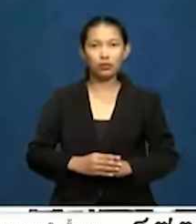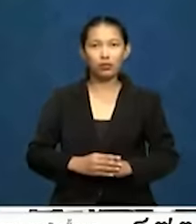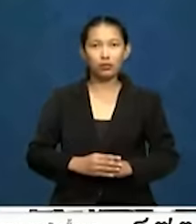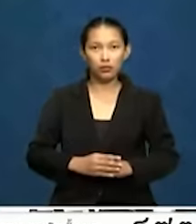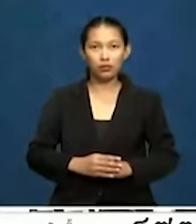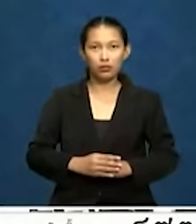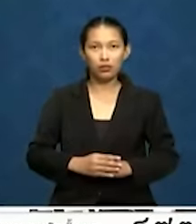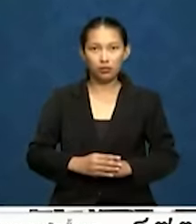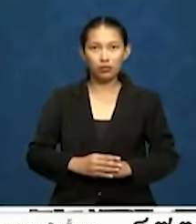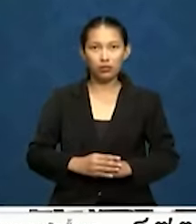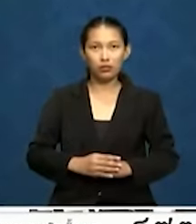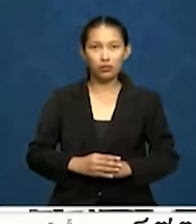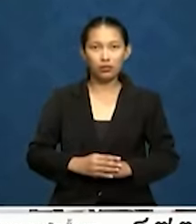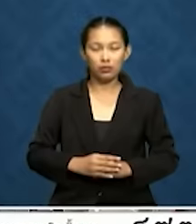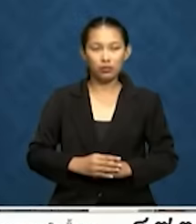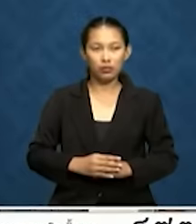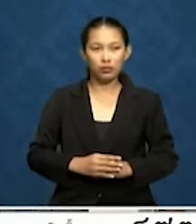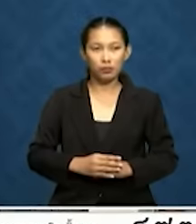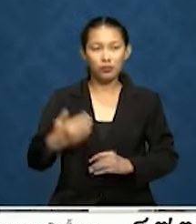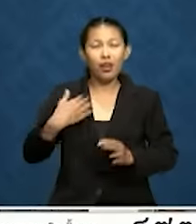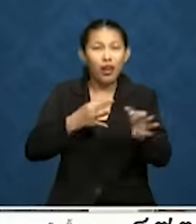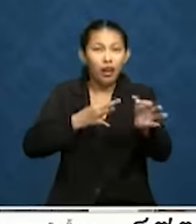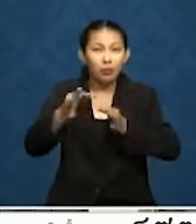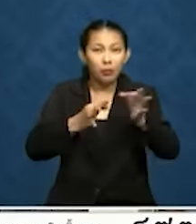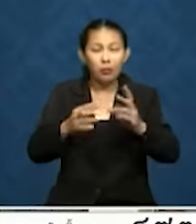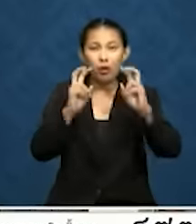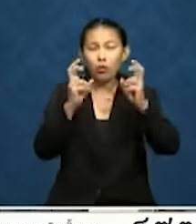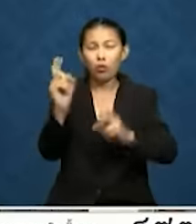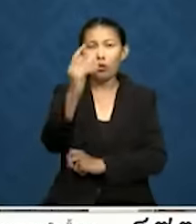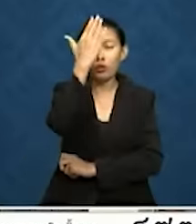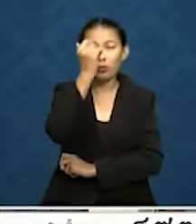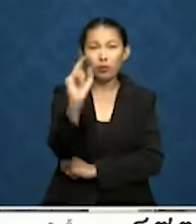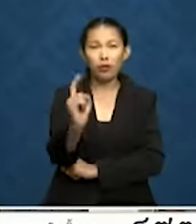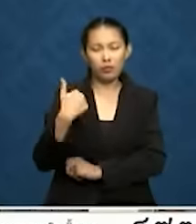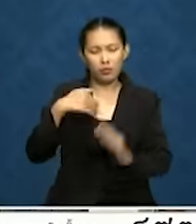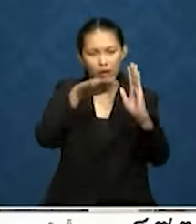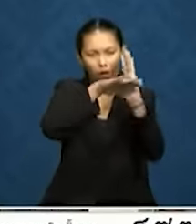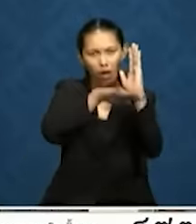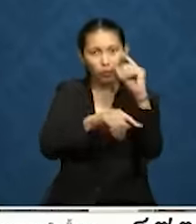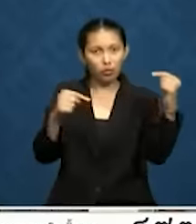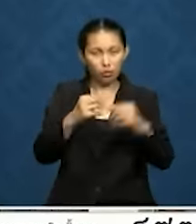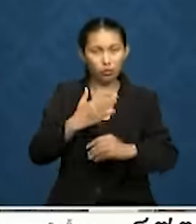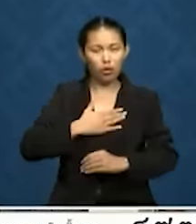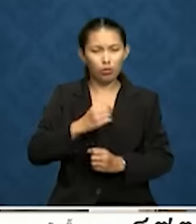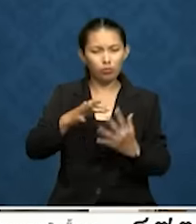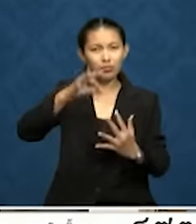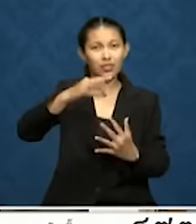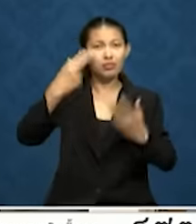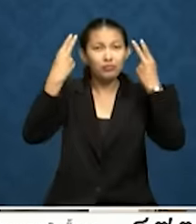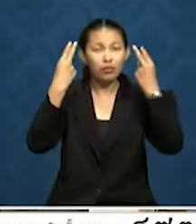คือจะอภิปรายในประเด็นไหนครับเพราะว่า เราไม่ใช่ครับเป็นขั้นตอนของการที่เราจะเลือกนาย